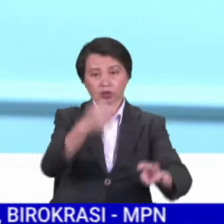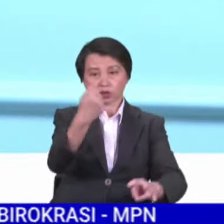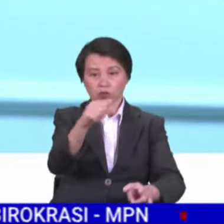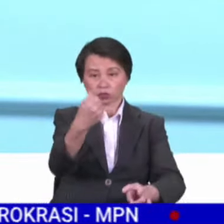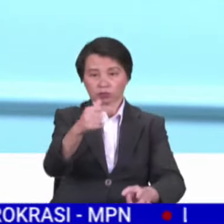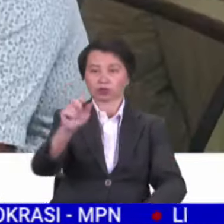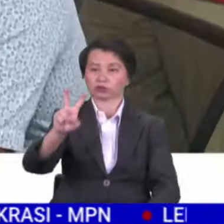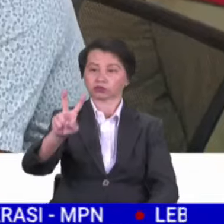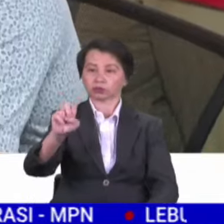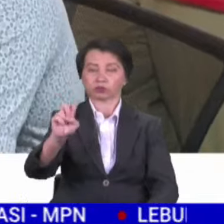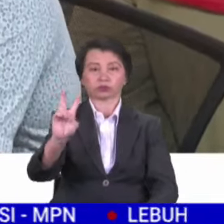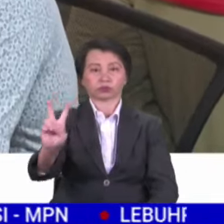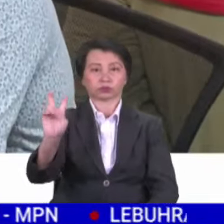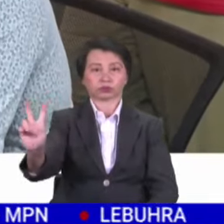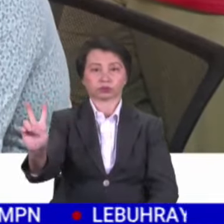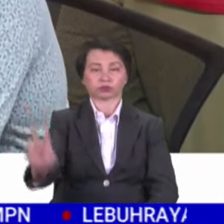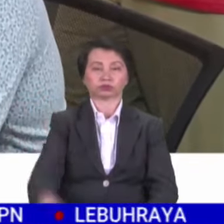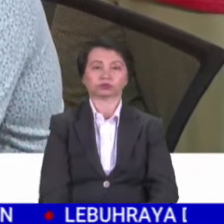17 Oktober 2022.